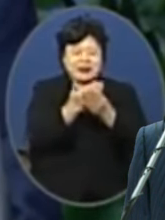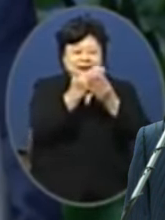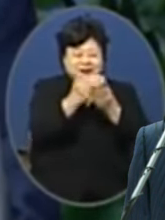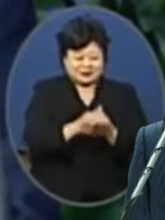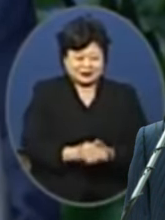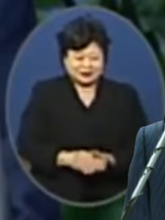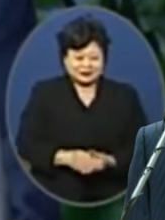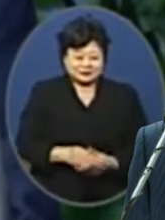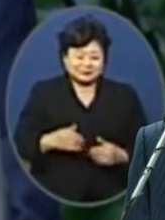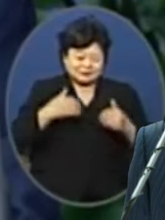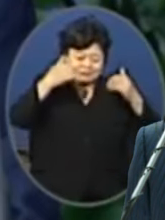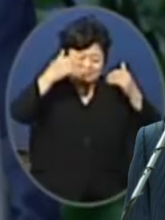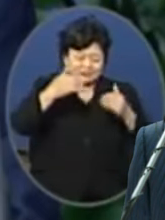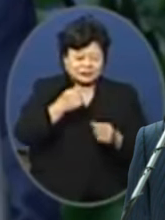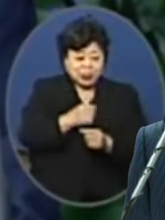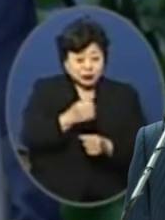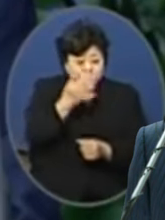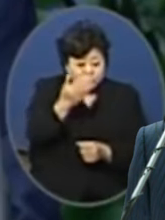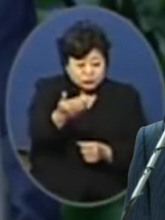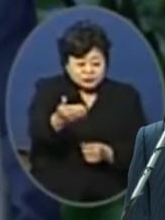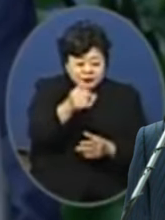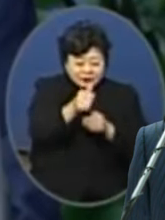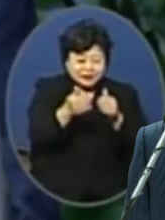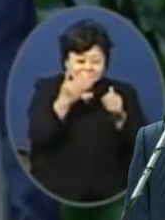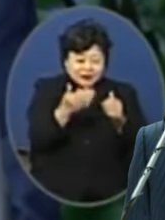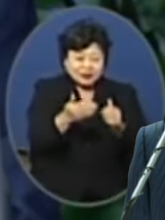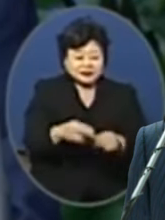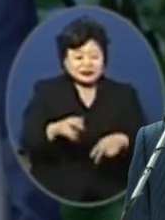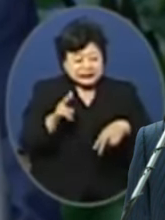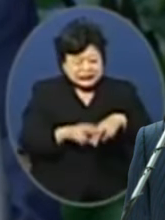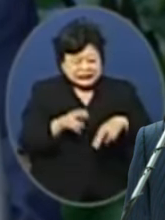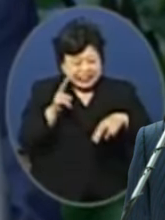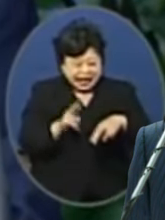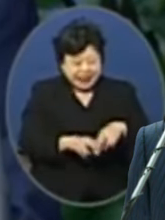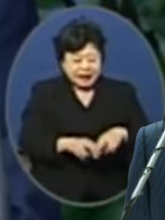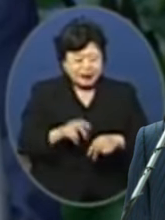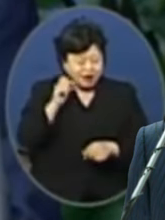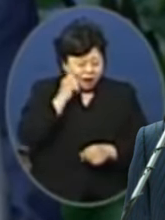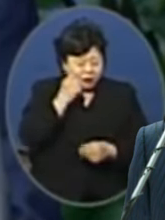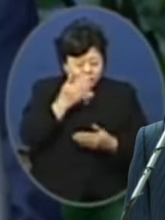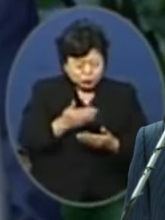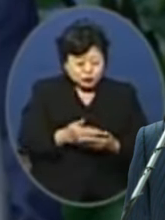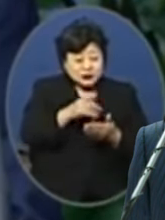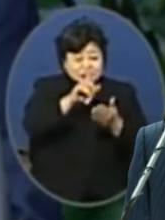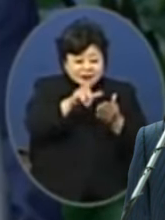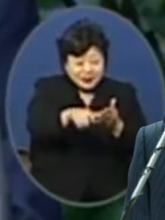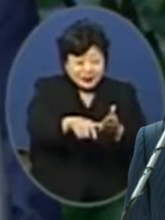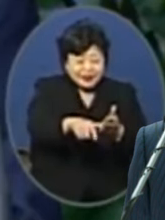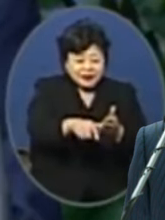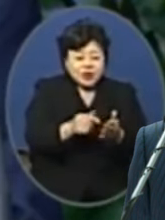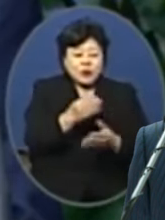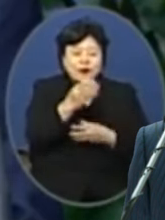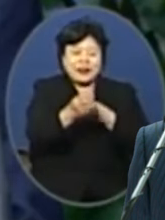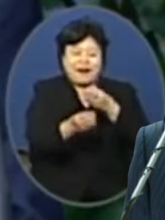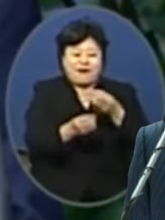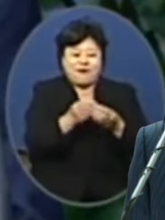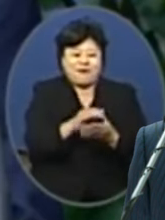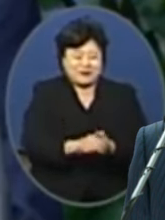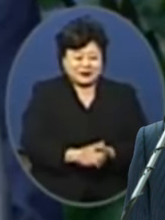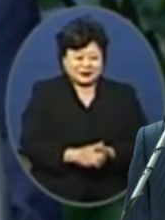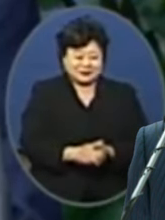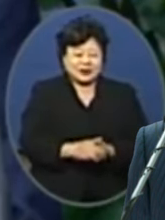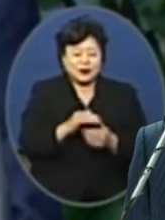있고 향상을 할 수 있게 만드는 것이므로 하나님께서 징계로서 어려움을 주실 때는 회개하고